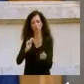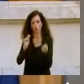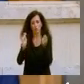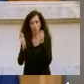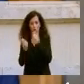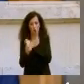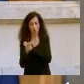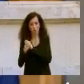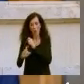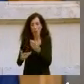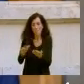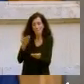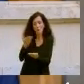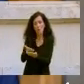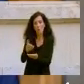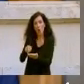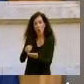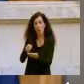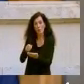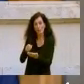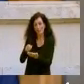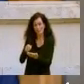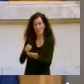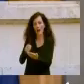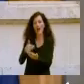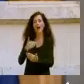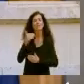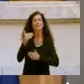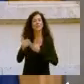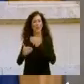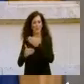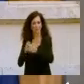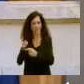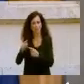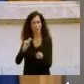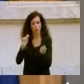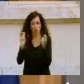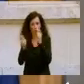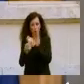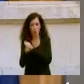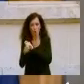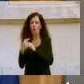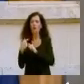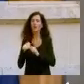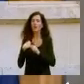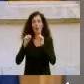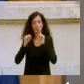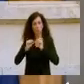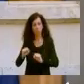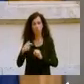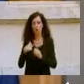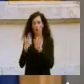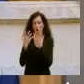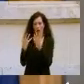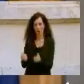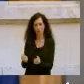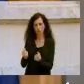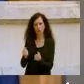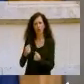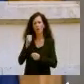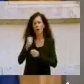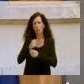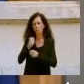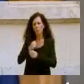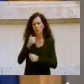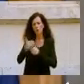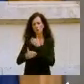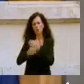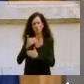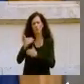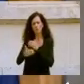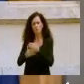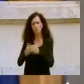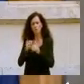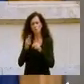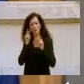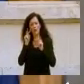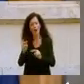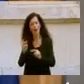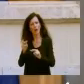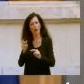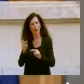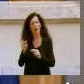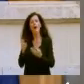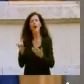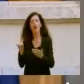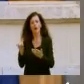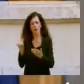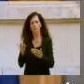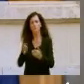proposte di transazione possano essere accettate nel corso di una procedura di caducazione in corso